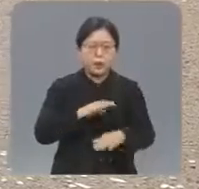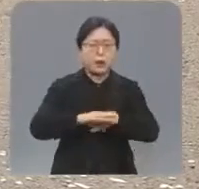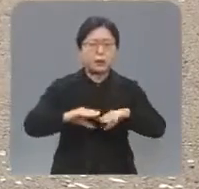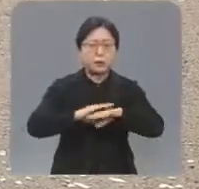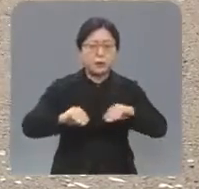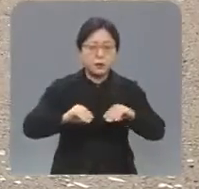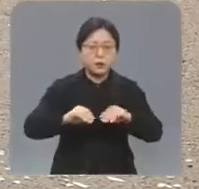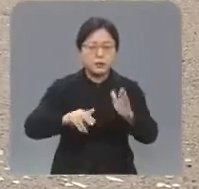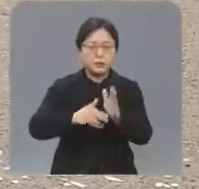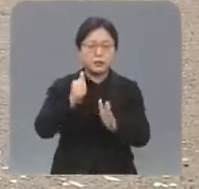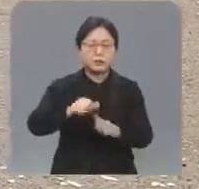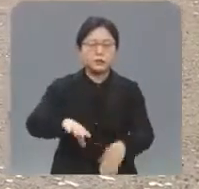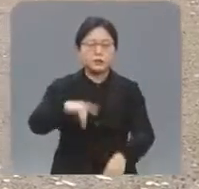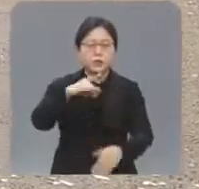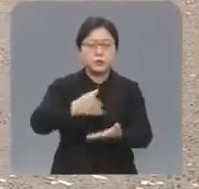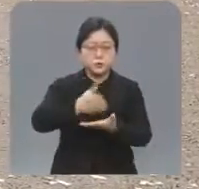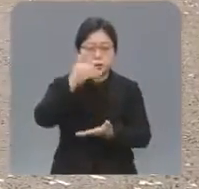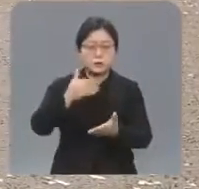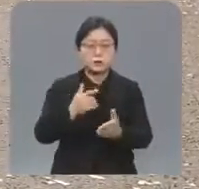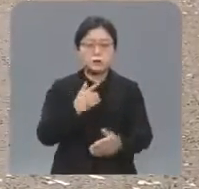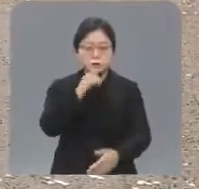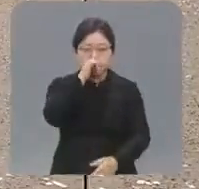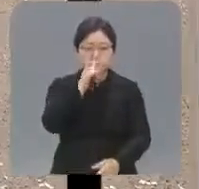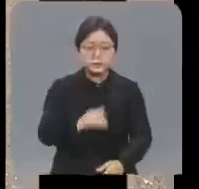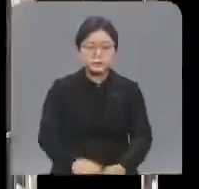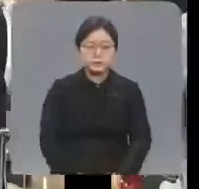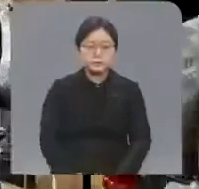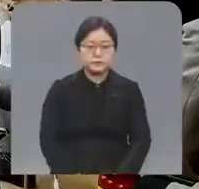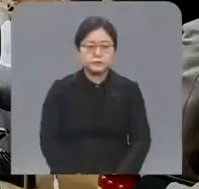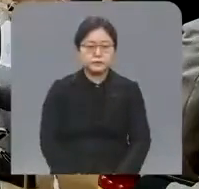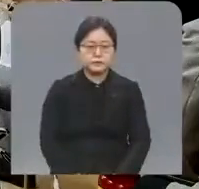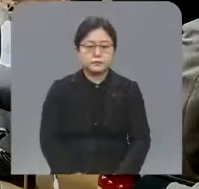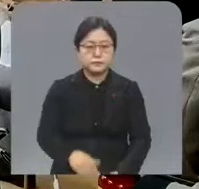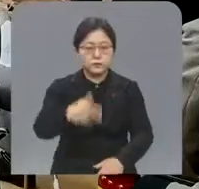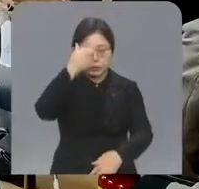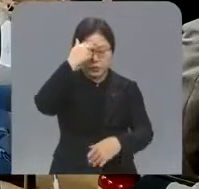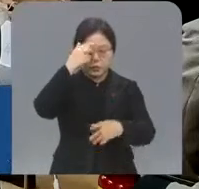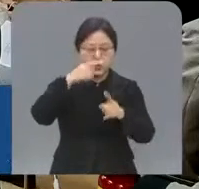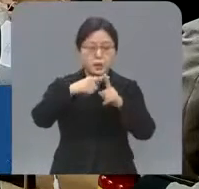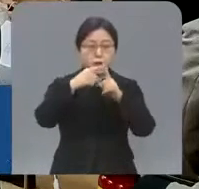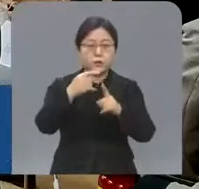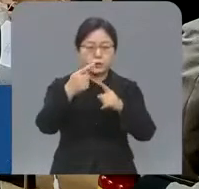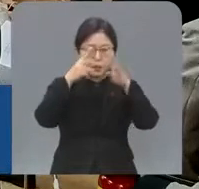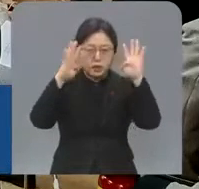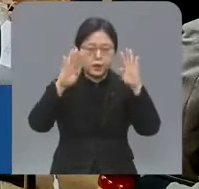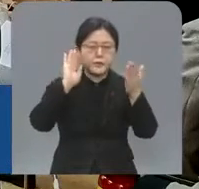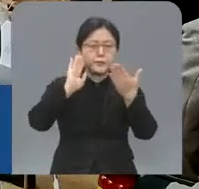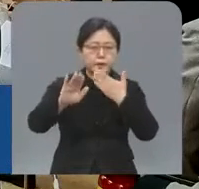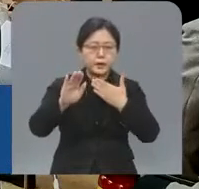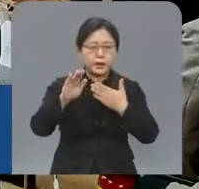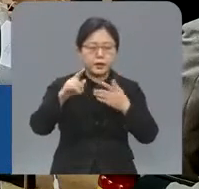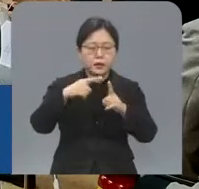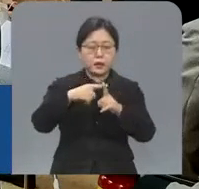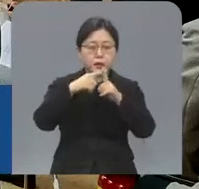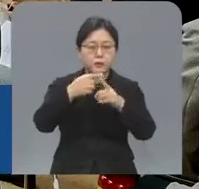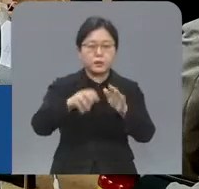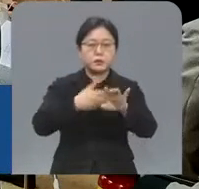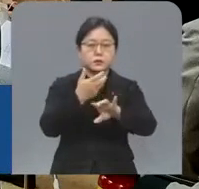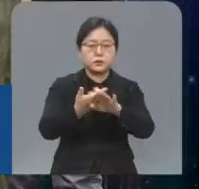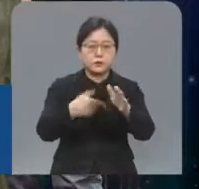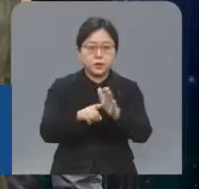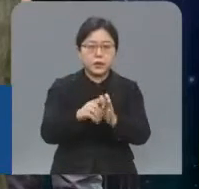작은 구내 저는 처음으로 개최됐습니다 조선 간호 대학교 가 미래형 간호 교육 혁신을 위한